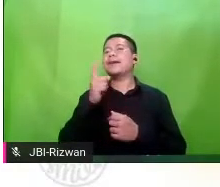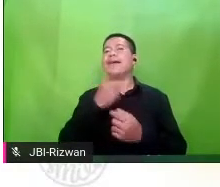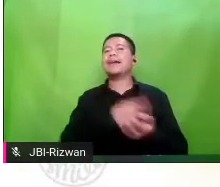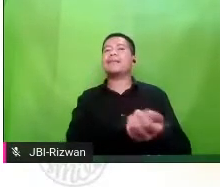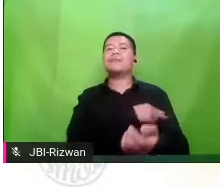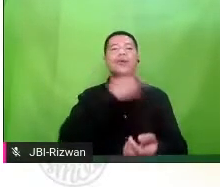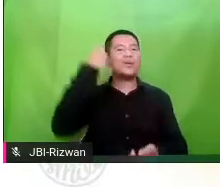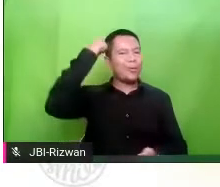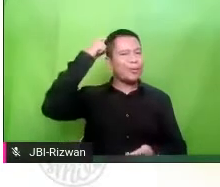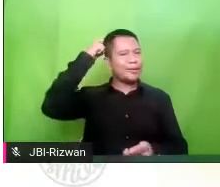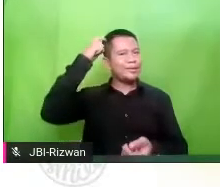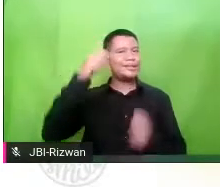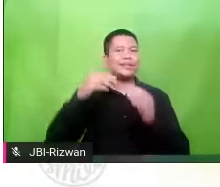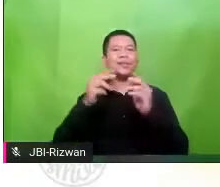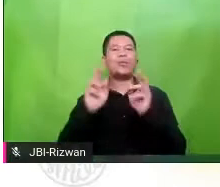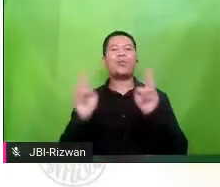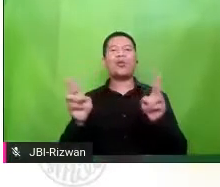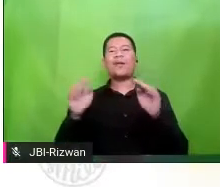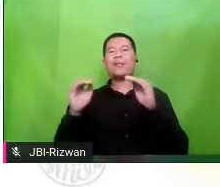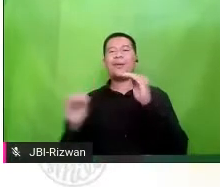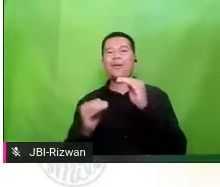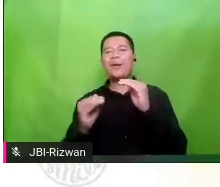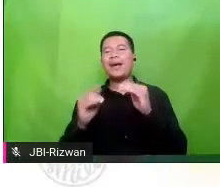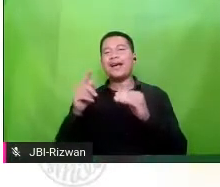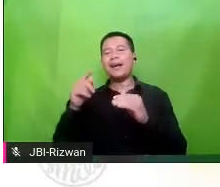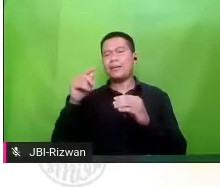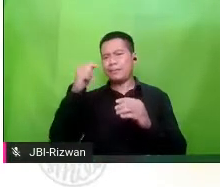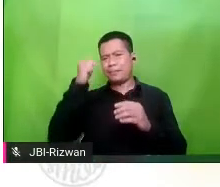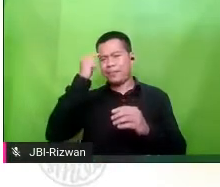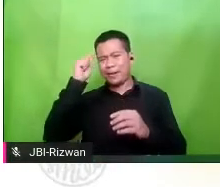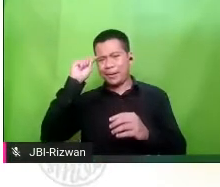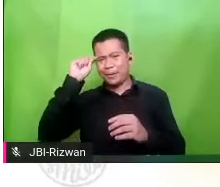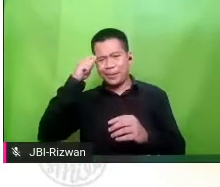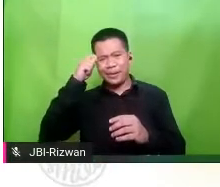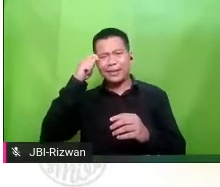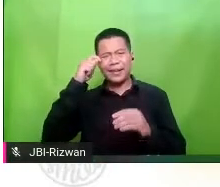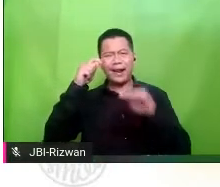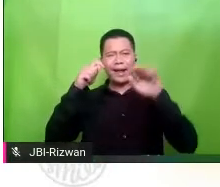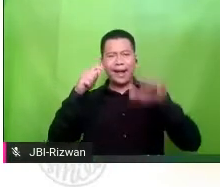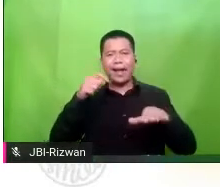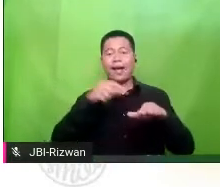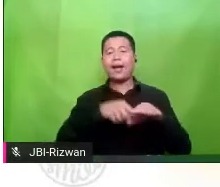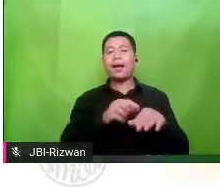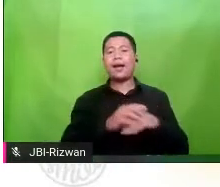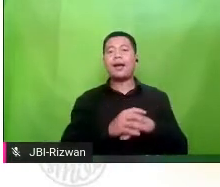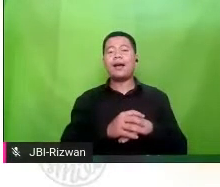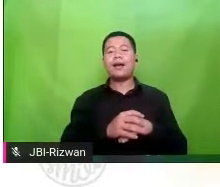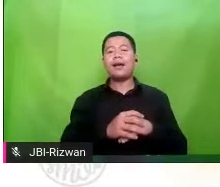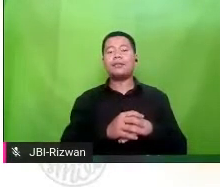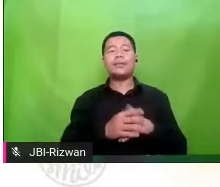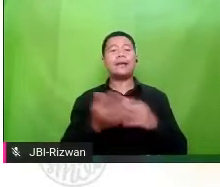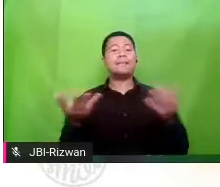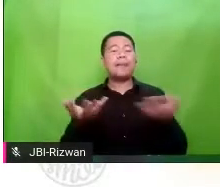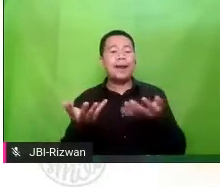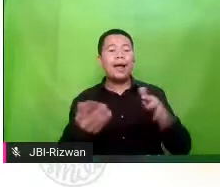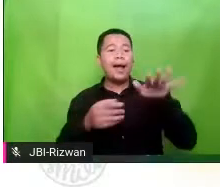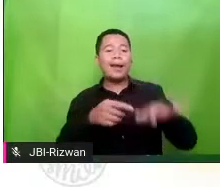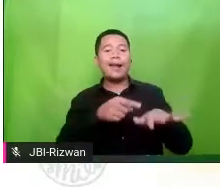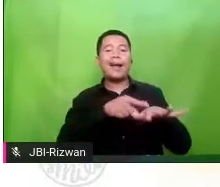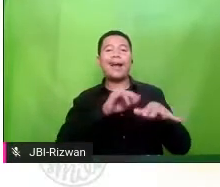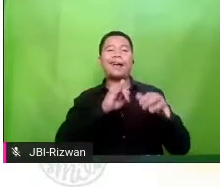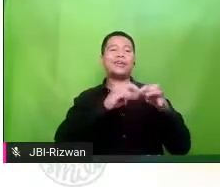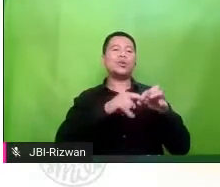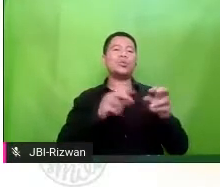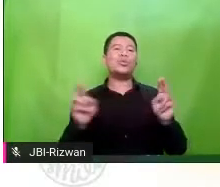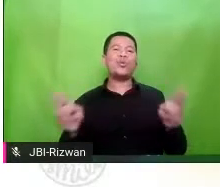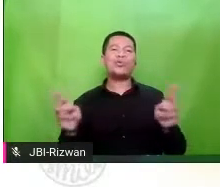normal, kesulitan belajar juga anaknya, dan yang mana yang kemudian anaknya ber-IQ normal, tapi